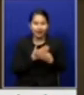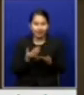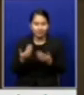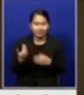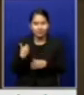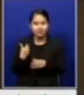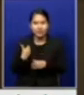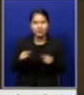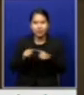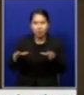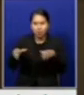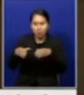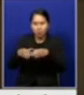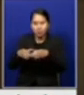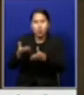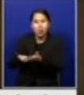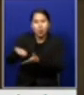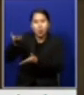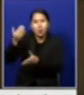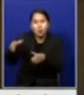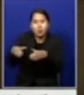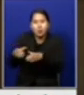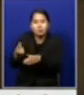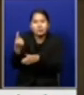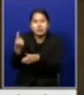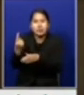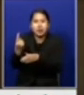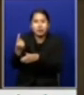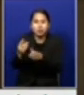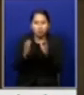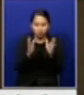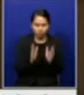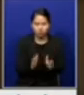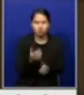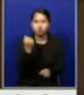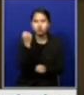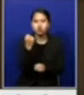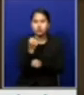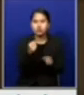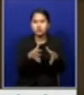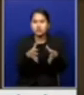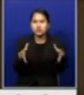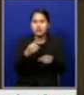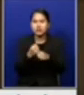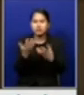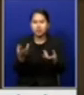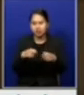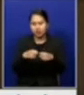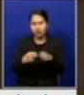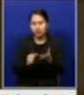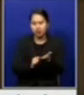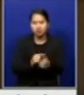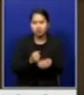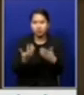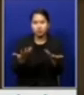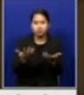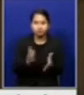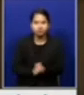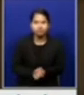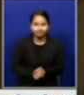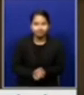ใหญ่ยากจนจะแก้ปัญหาอย่างไรครับแน่นอนที่สุดครับผมคิดว่าการที่รัฐบ